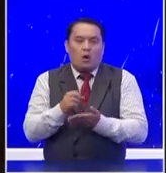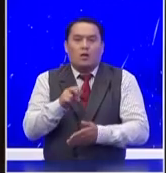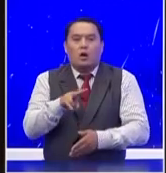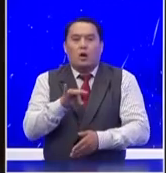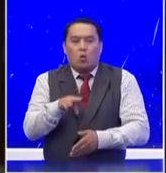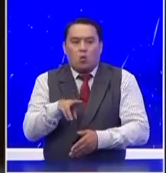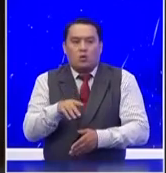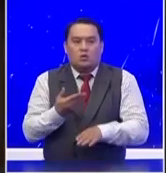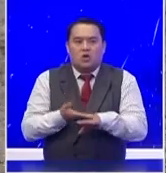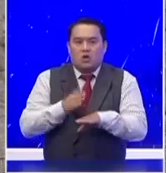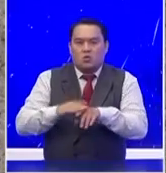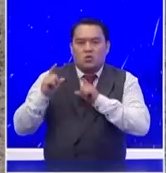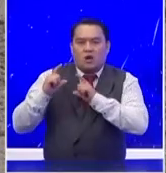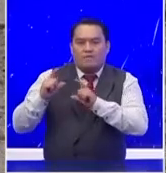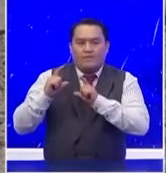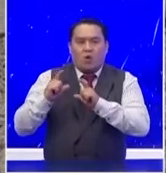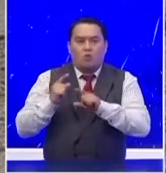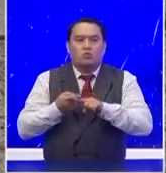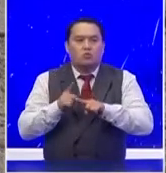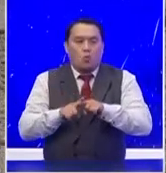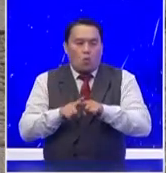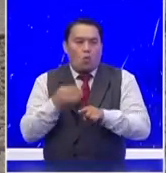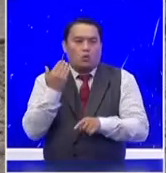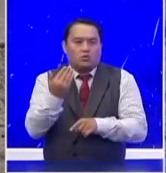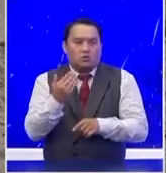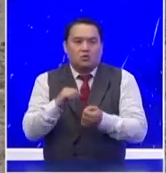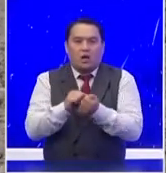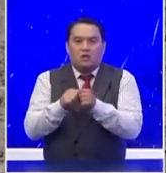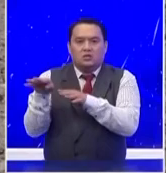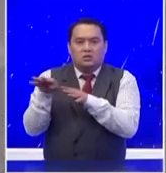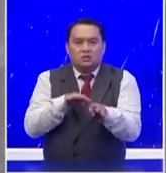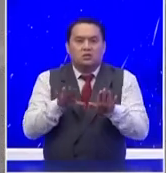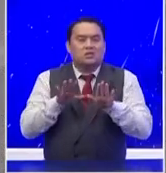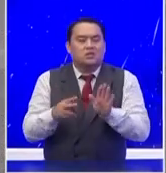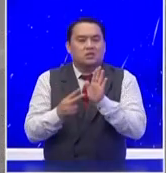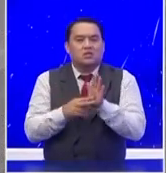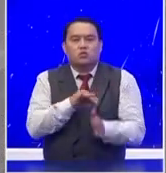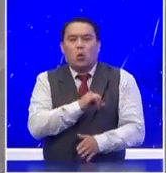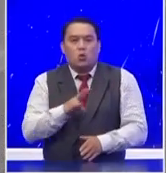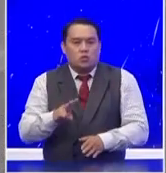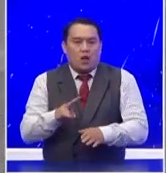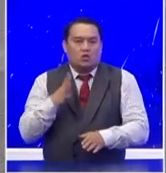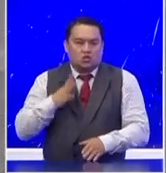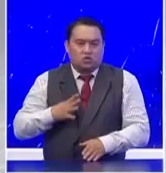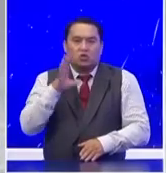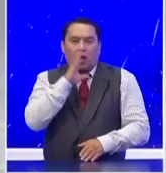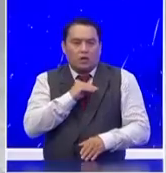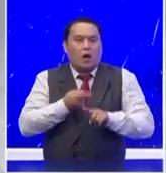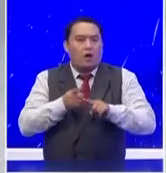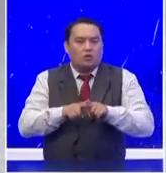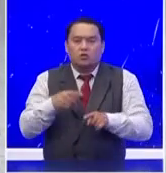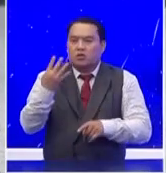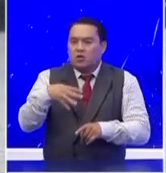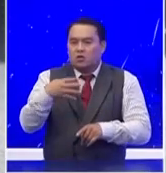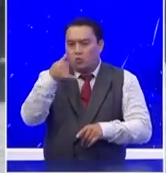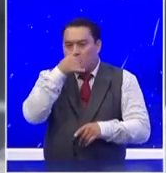арқылы өтетін ауыр жүк көліктері. Себебі мұндағы асфальт төсемі стандарт бойынша тек 8 тонналық. Көліктер үшін арналған жалпы